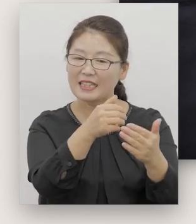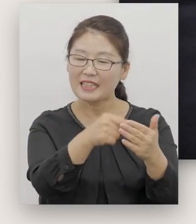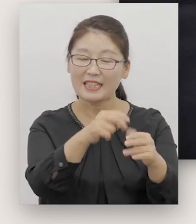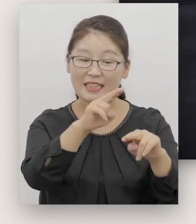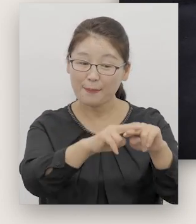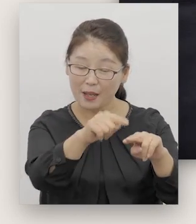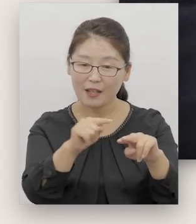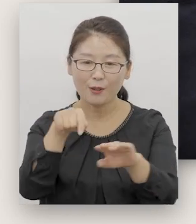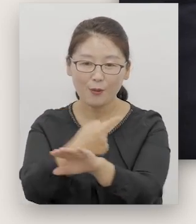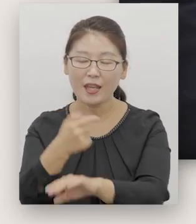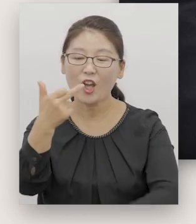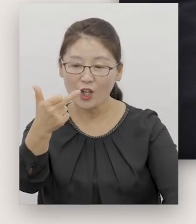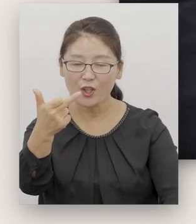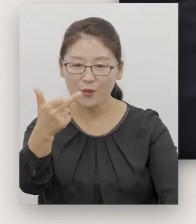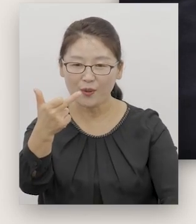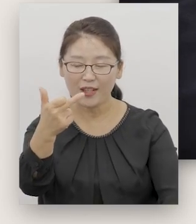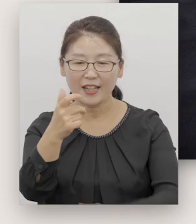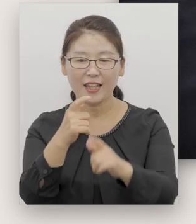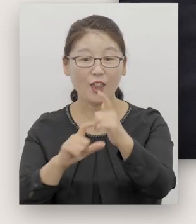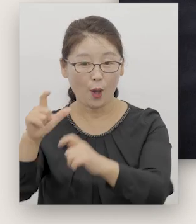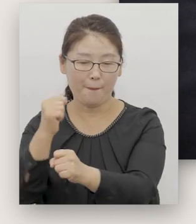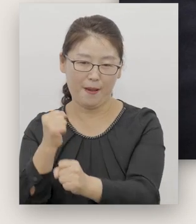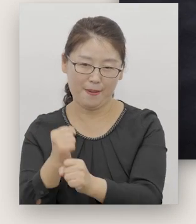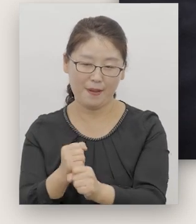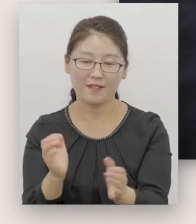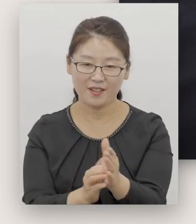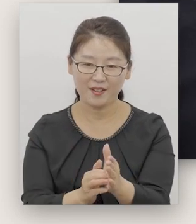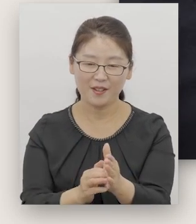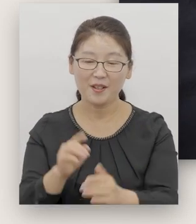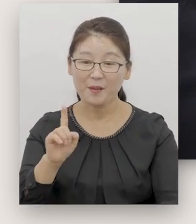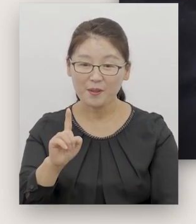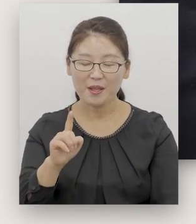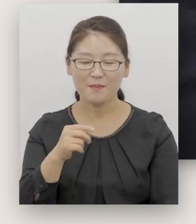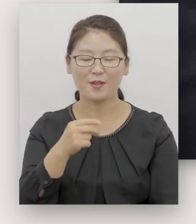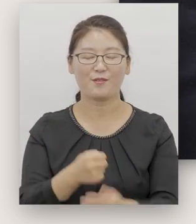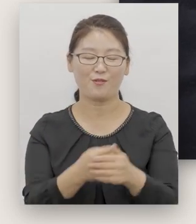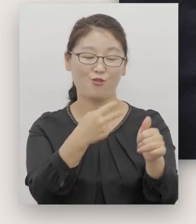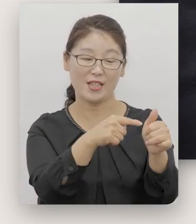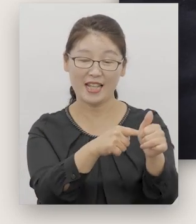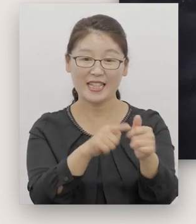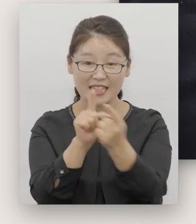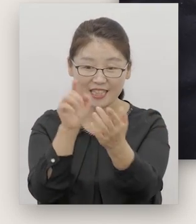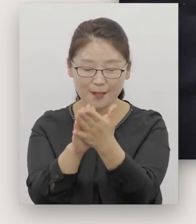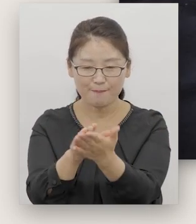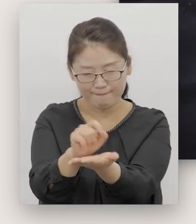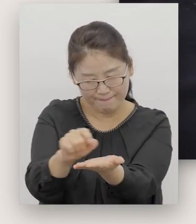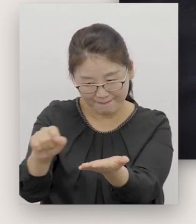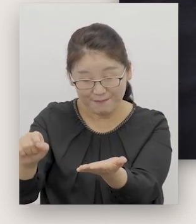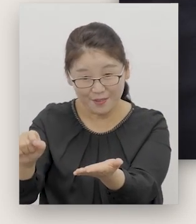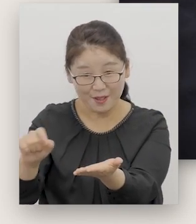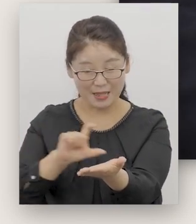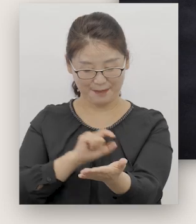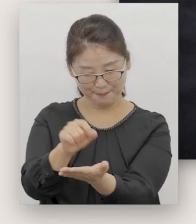17회의 그 레플리카들이 만들어지고 레플리카라고 하는 건또 이제 뒷시장이 직접 서명을 했었던 진품이라고 보여지는 이제